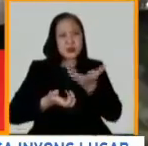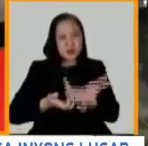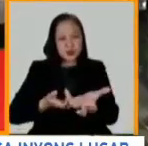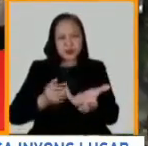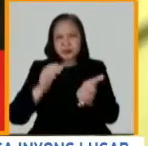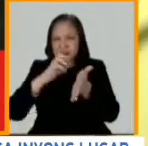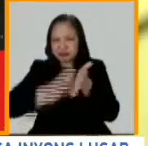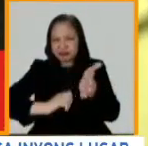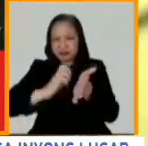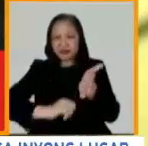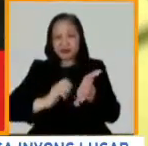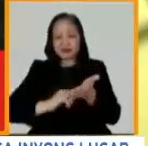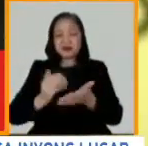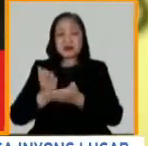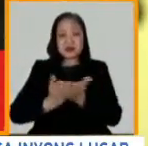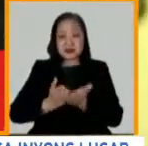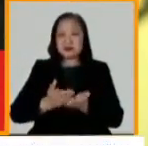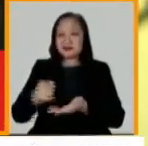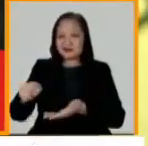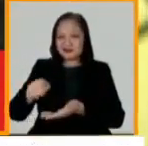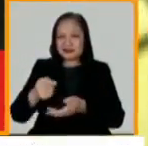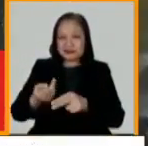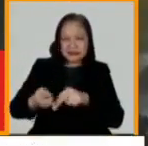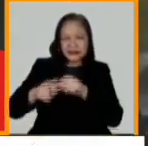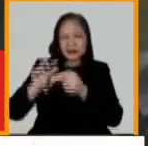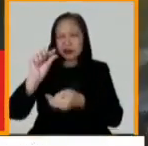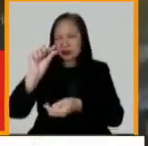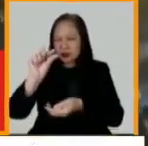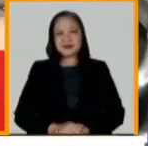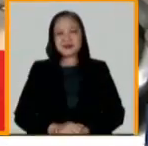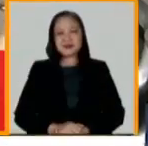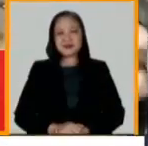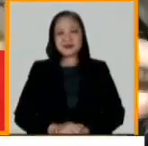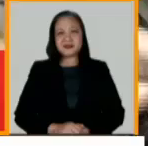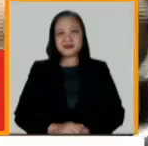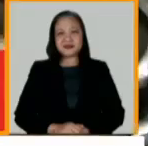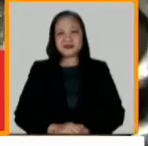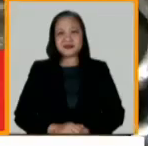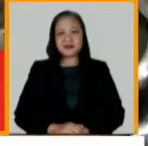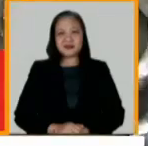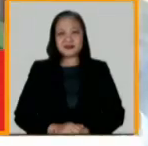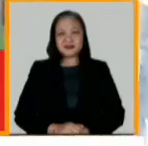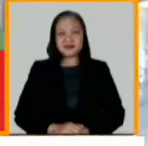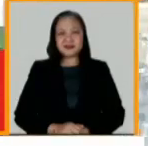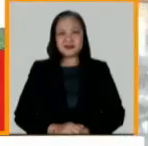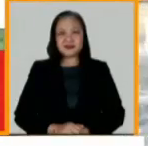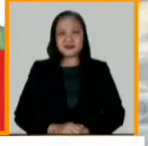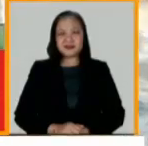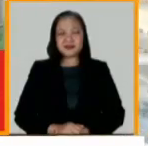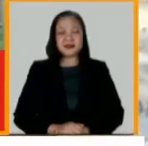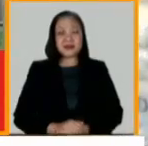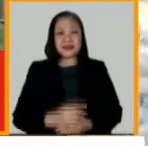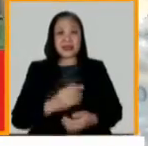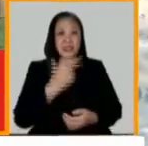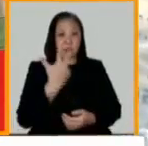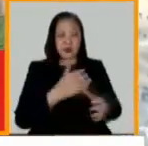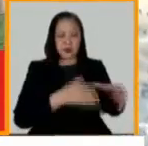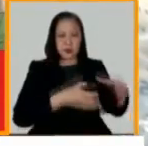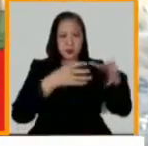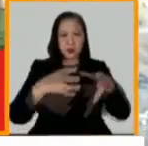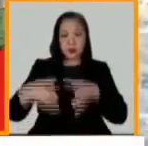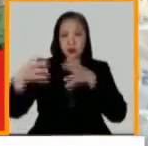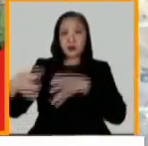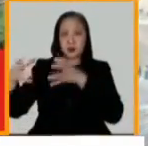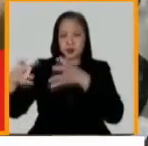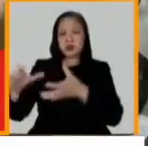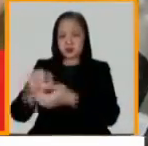na magtaas ng kaunti ng presyo sa kanilang panda. Tatlong tangke raw ng LPG ang nauubos ng lugawan na ito sa Quezon